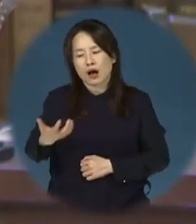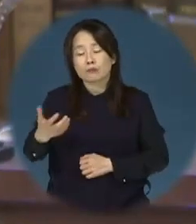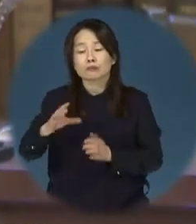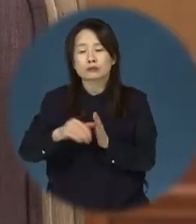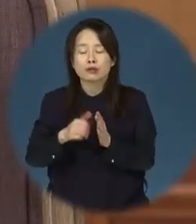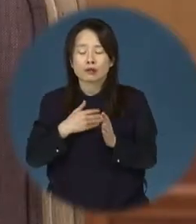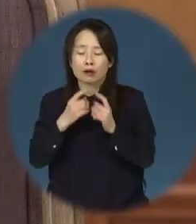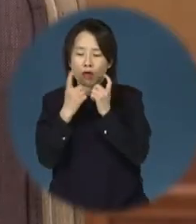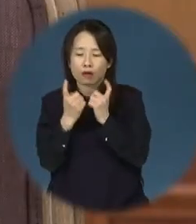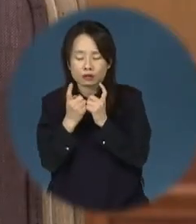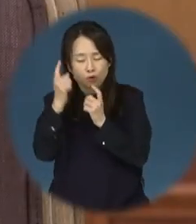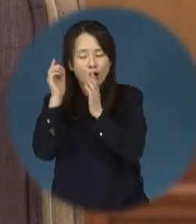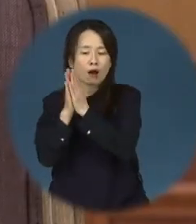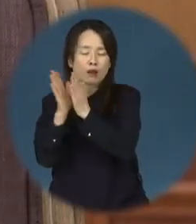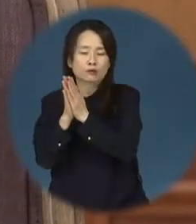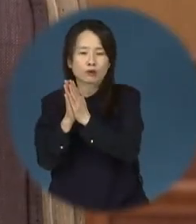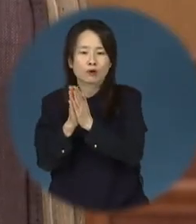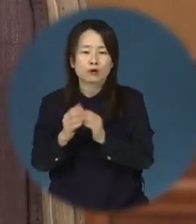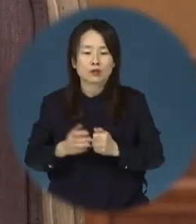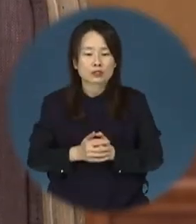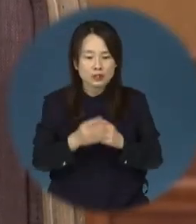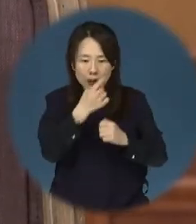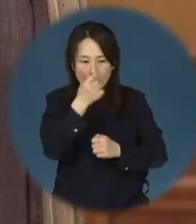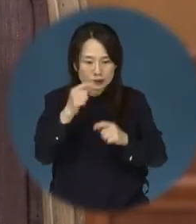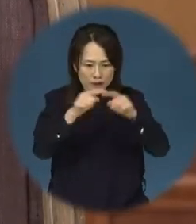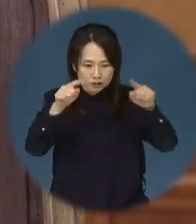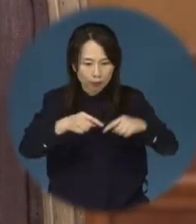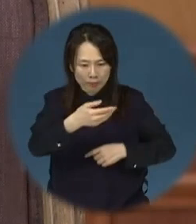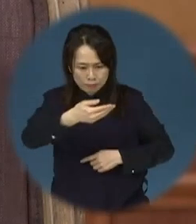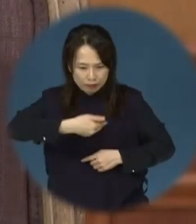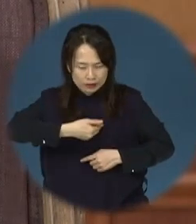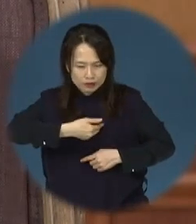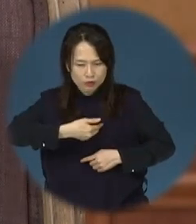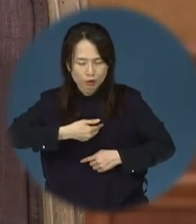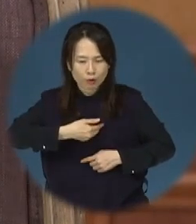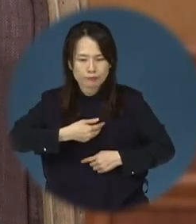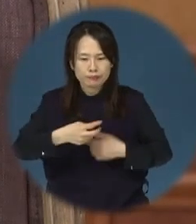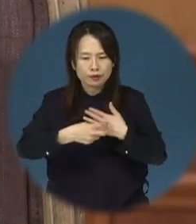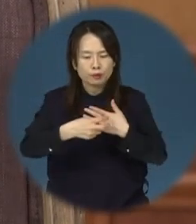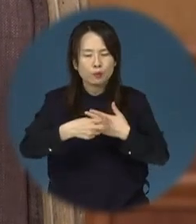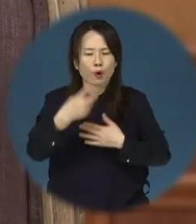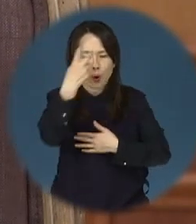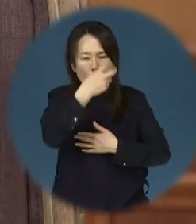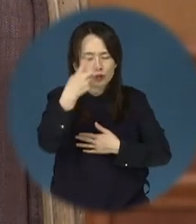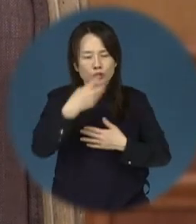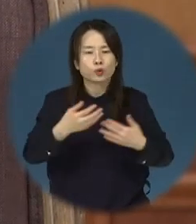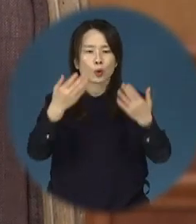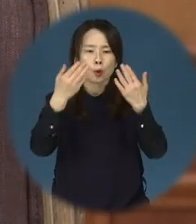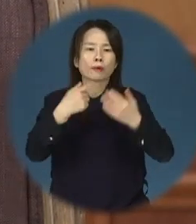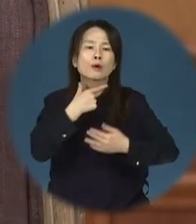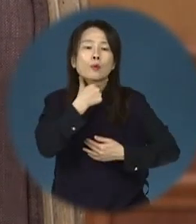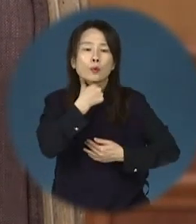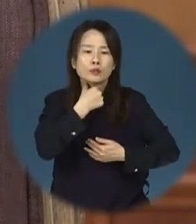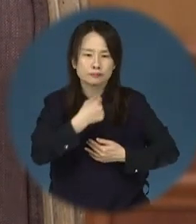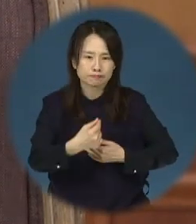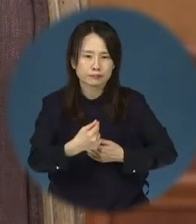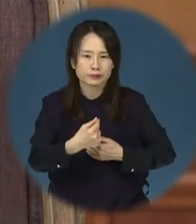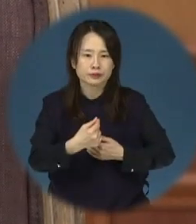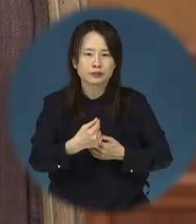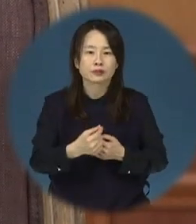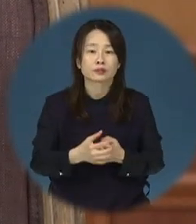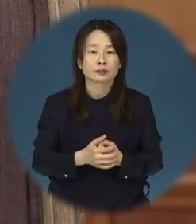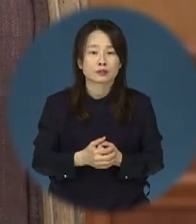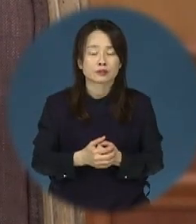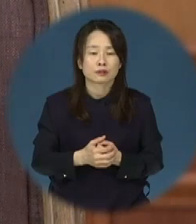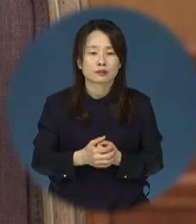그런 노숙자증이라는 걸 예. 끊어서 스스로 어떤 진료를 받겠다라고 하는 것이 의료인 입장에서는